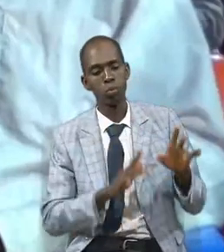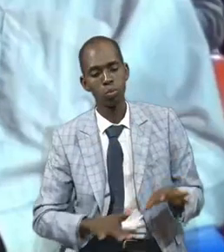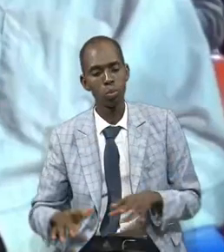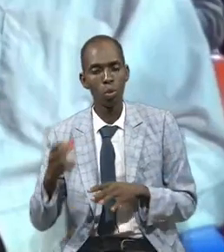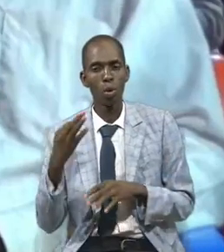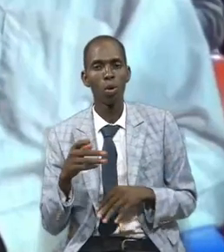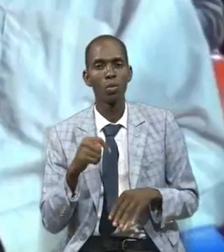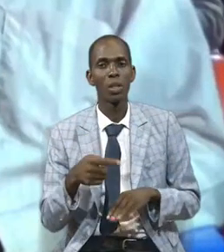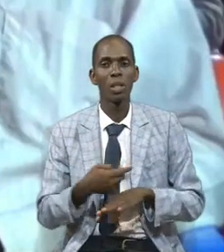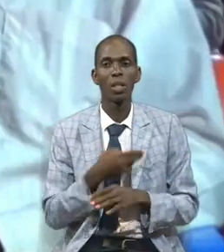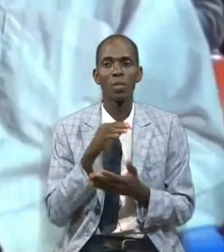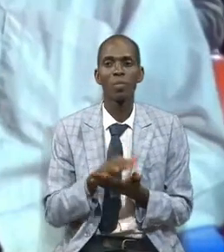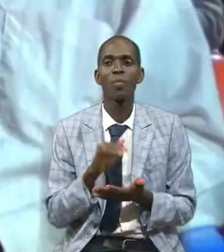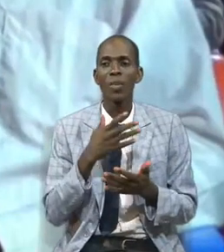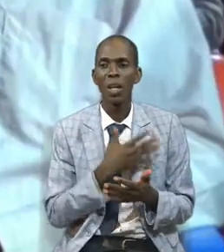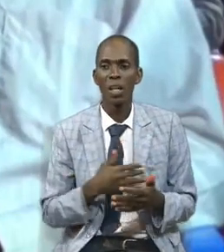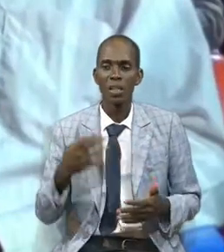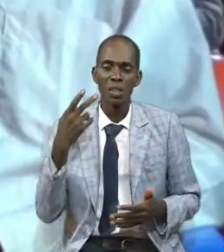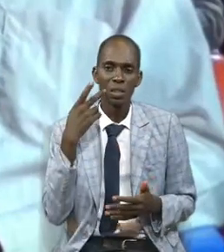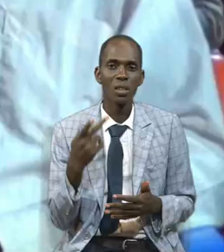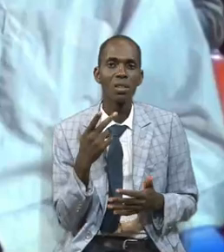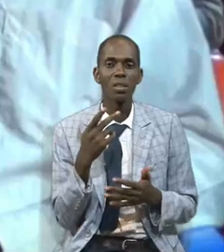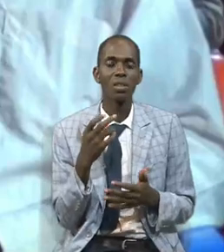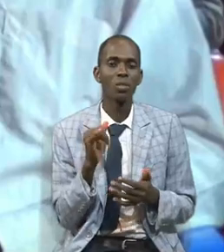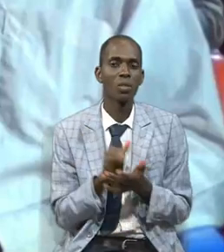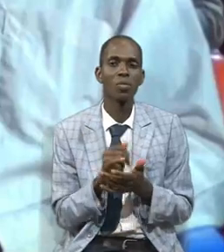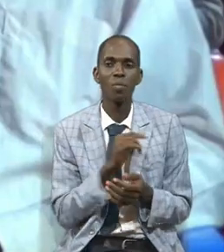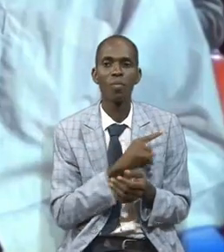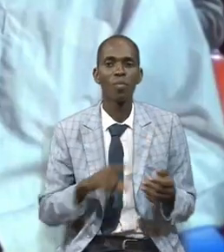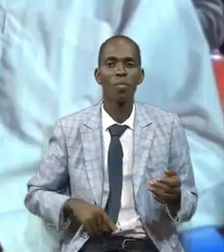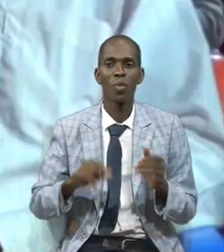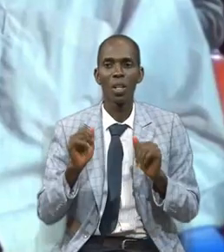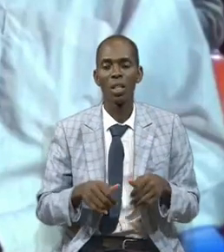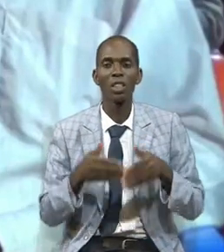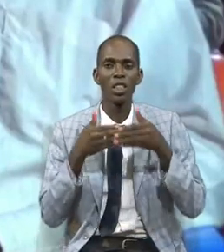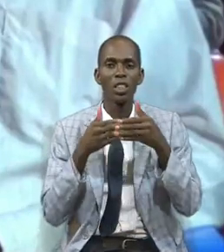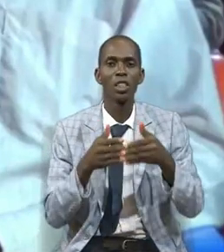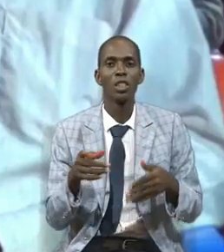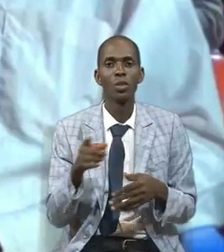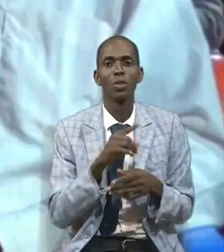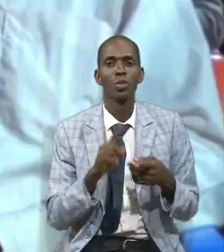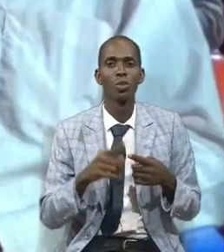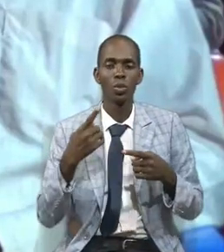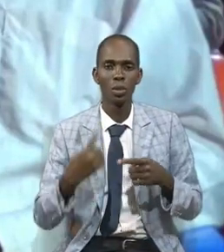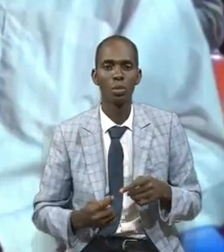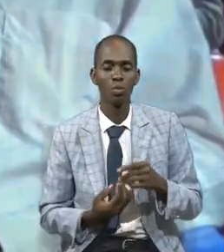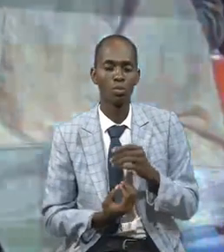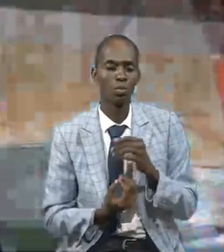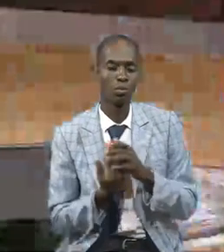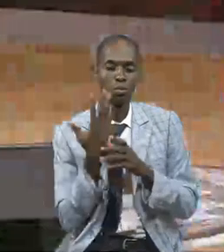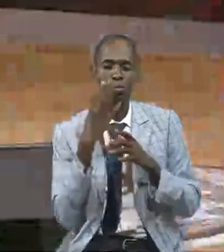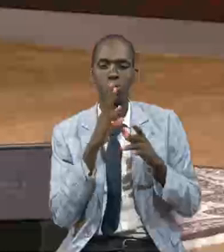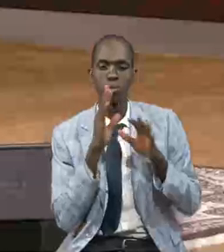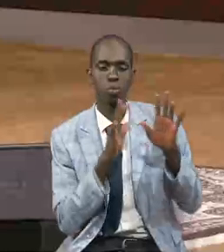afin que le miroir qui vous révèle quelque chose vous conduise à la fontaine du sang de l'agneau